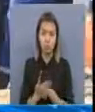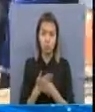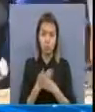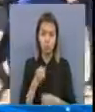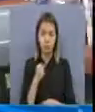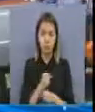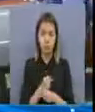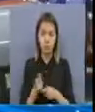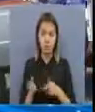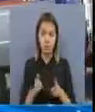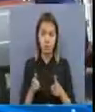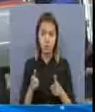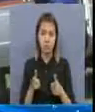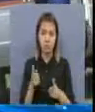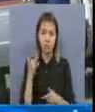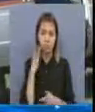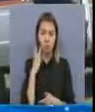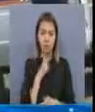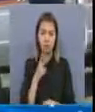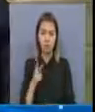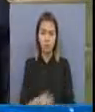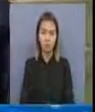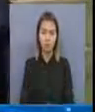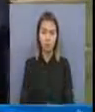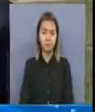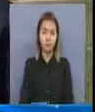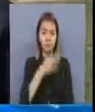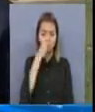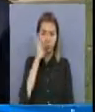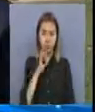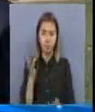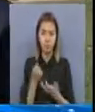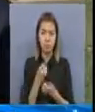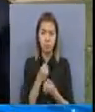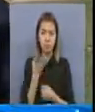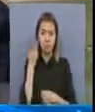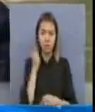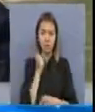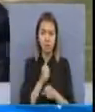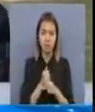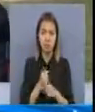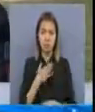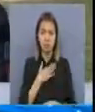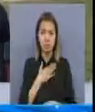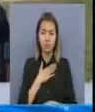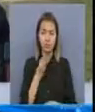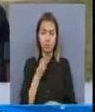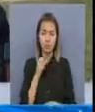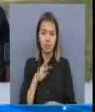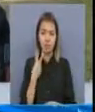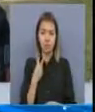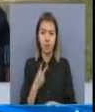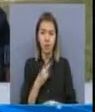созуға сақадай сай әзір екендіктерін көрсетті. Ақмола облысы жедел құтқару жасағында біздің өзі штат бойынша